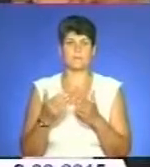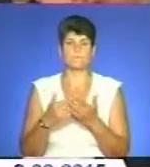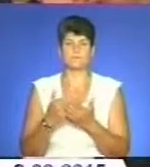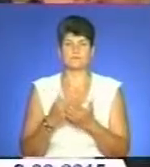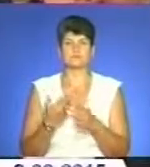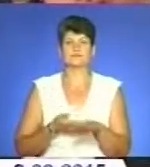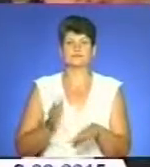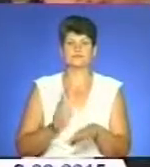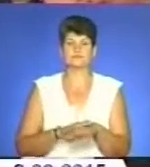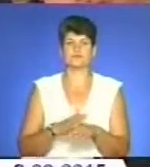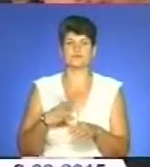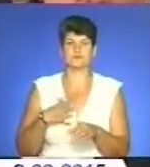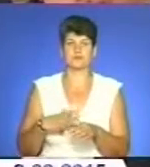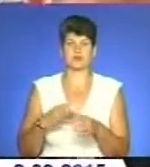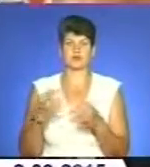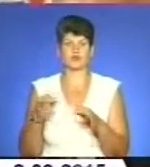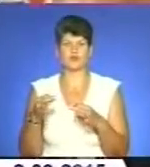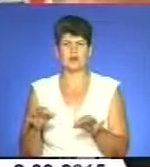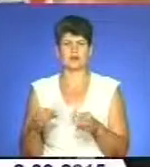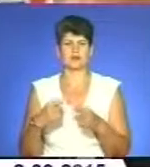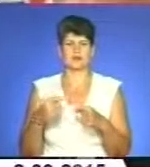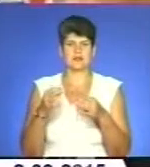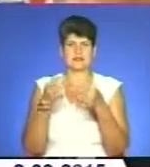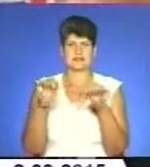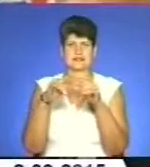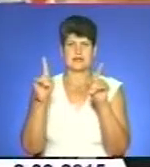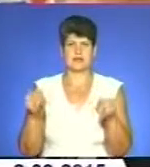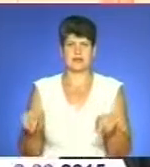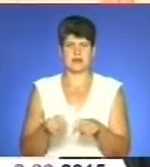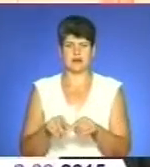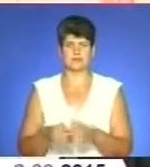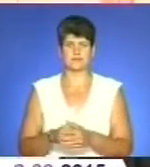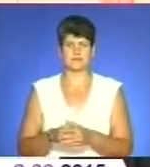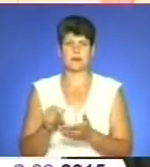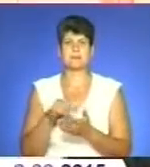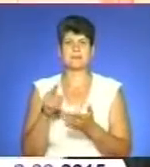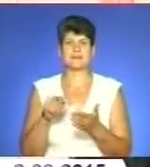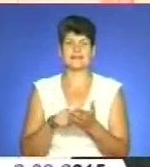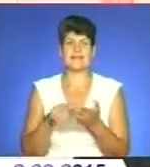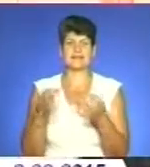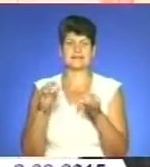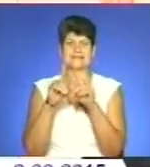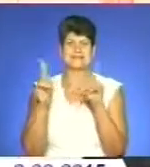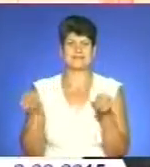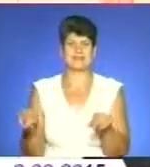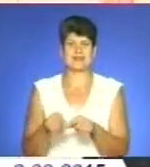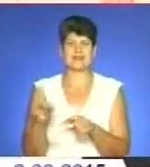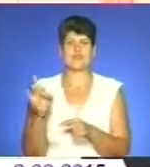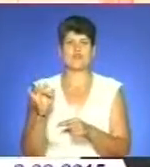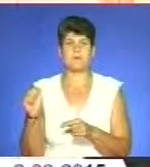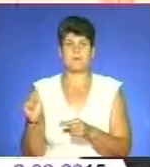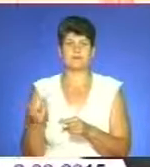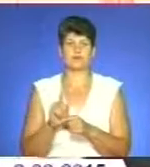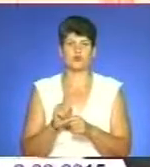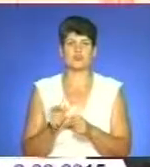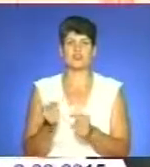складність в отриманні ліцензій, дозволів та міжнародних сертифікацій. Питання сертифікації по європейським нормам, питання